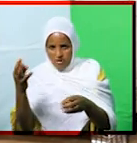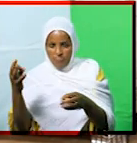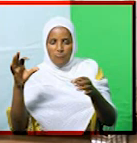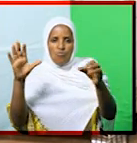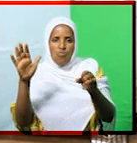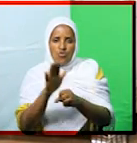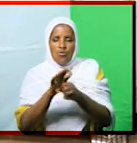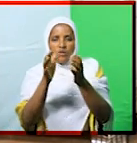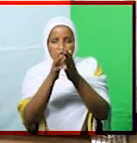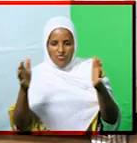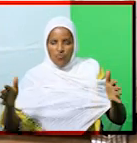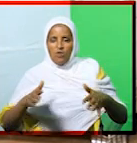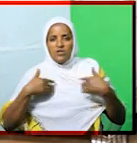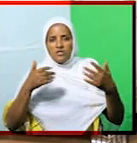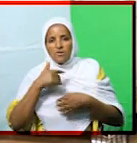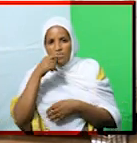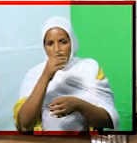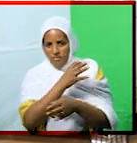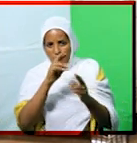መልቷል፣ ሰፍቷል፣ ደስ ይላል በጣም።